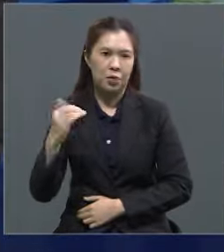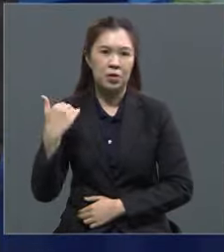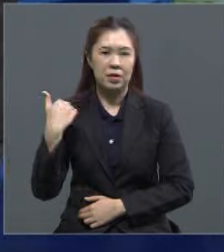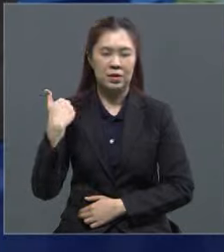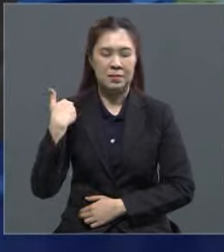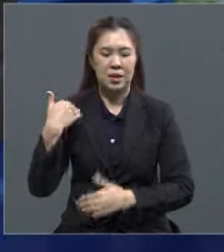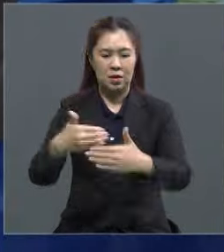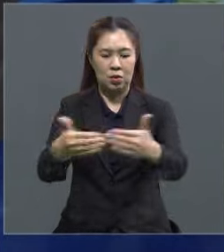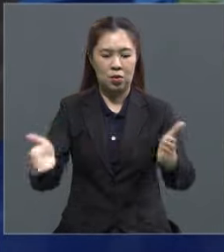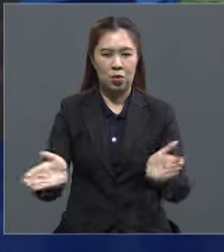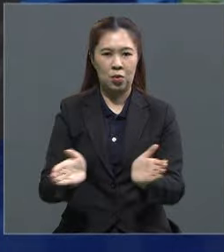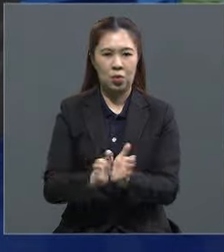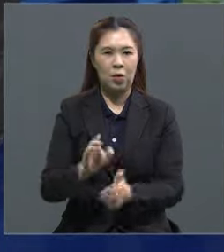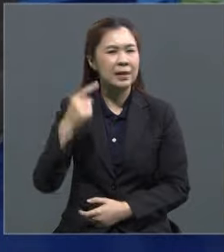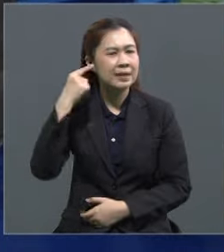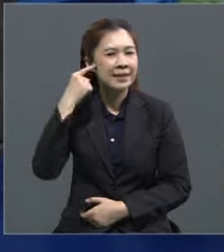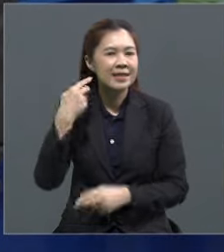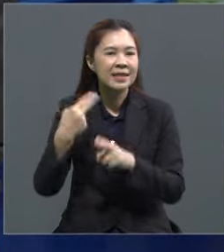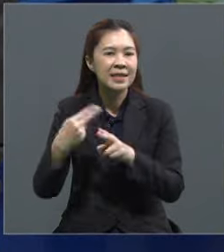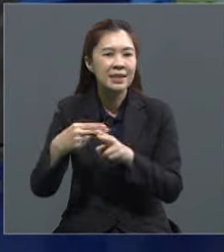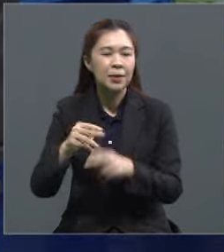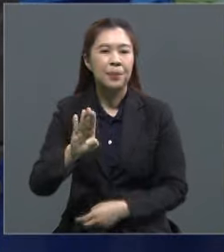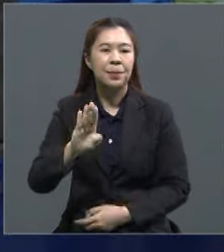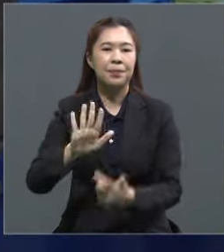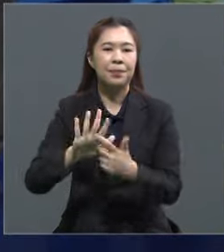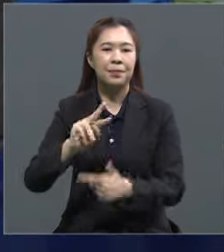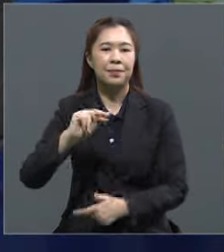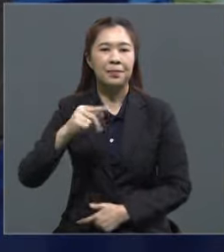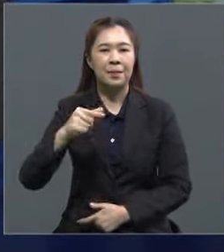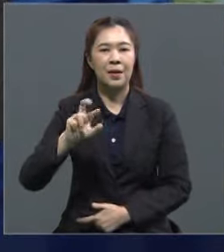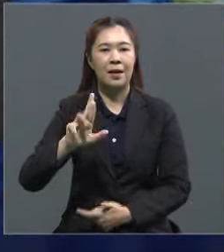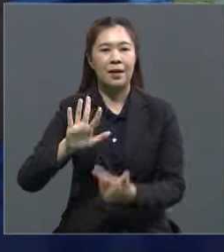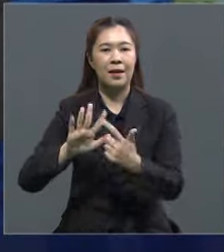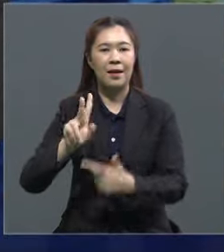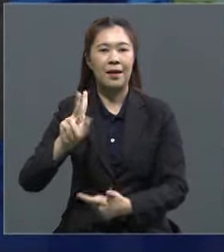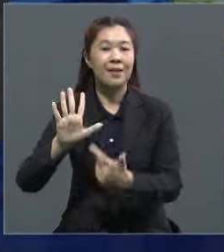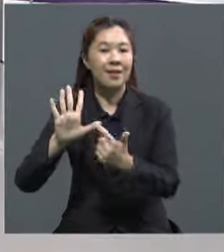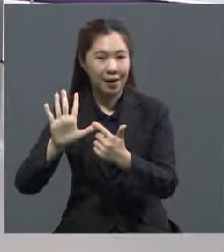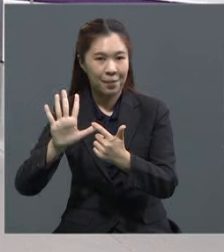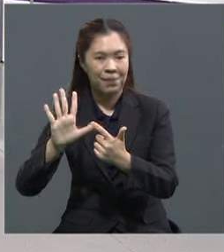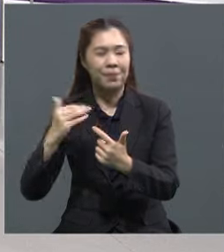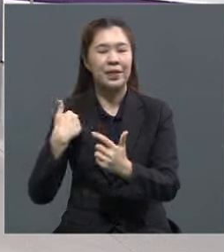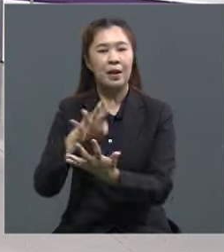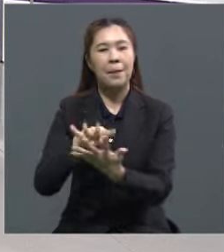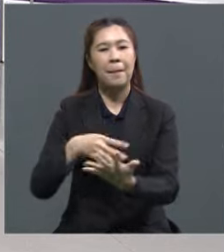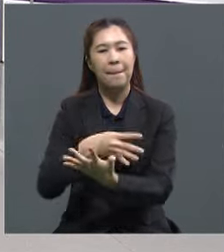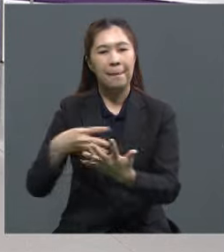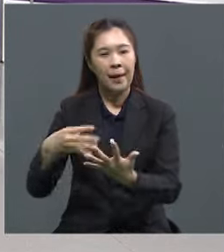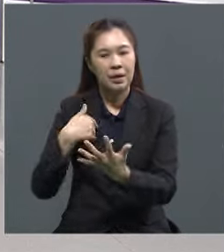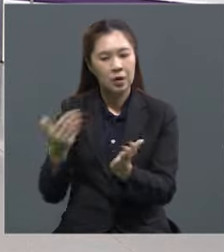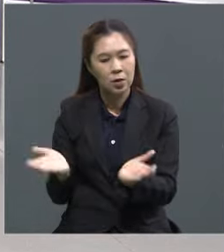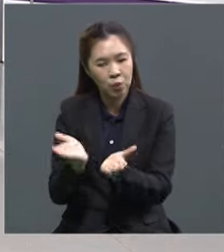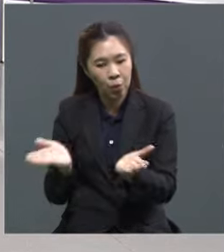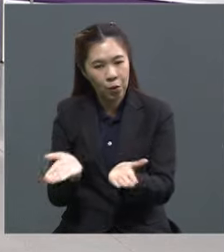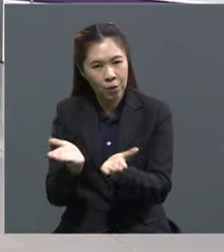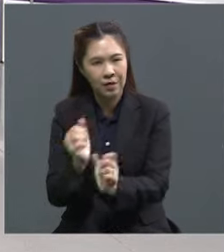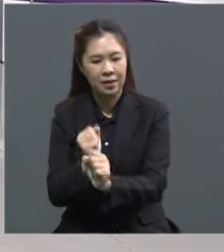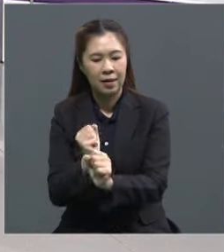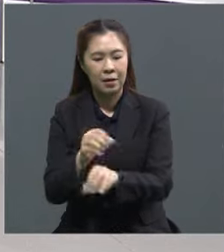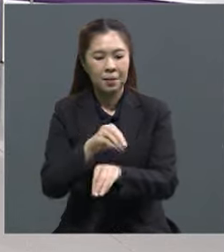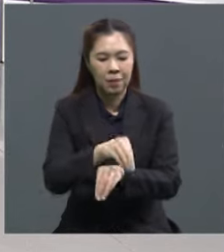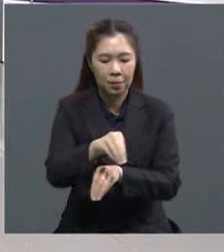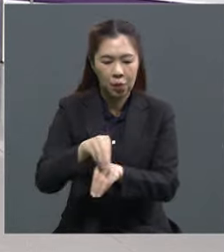กำด้วยที่เราได้ยินชื่อกันนะครับในส่วนของทุ่งบังกรโดยทุ่งบางระกำเนี่ยเรามีแผนในเรื่องของการส่งเสริมในเรื่องของการเพาะปลูกก่อน